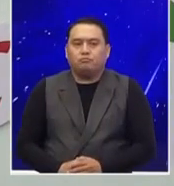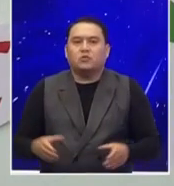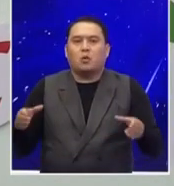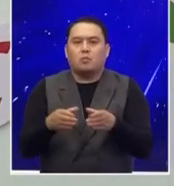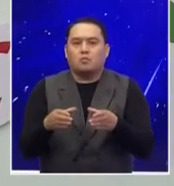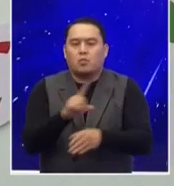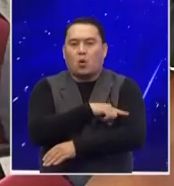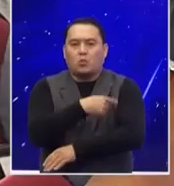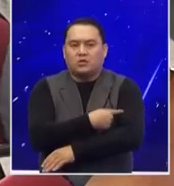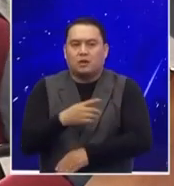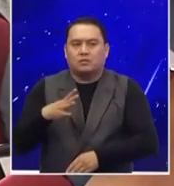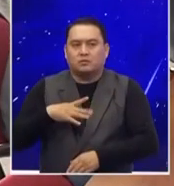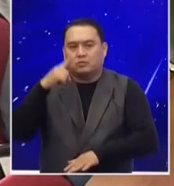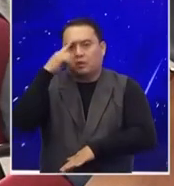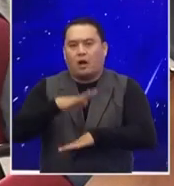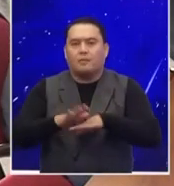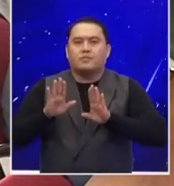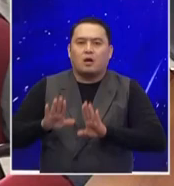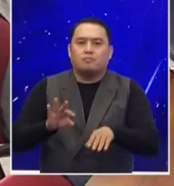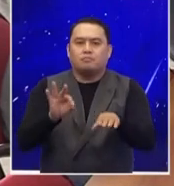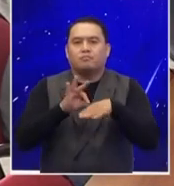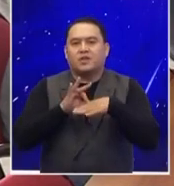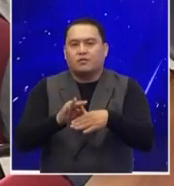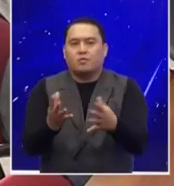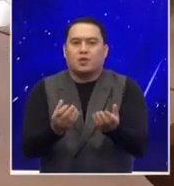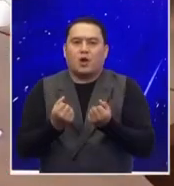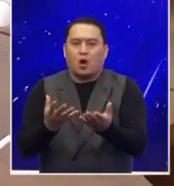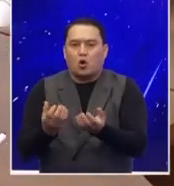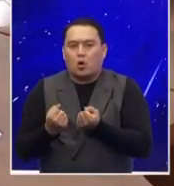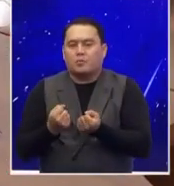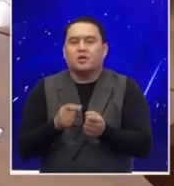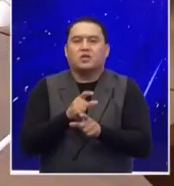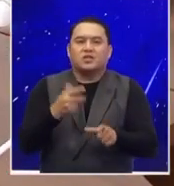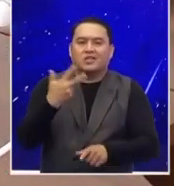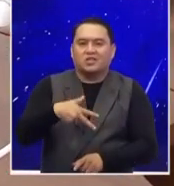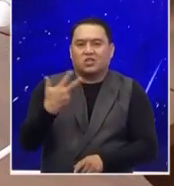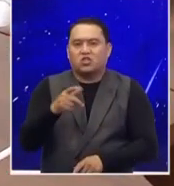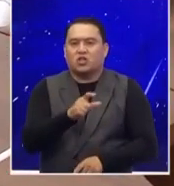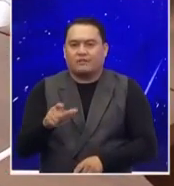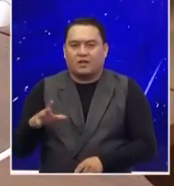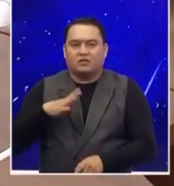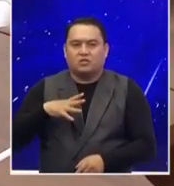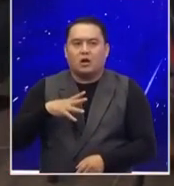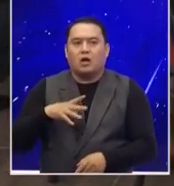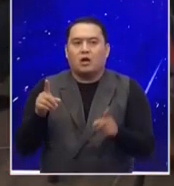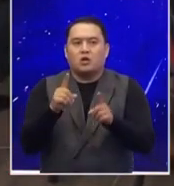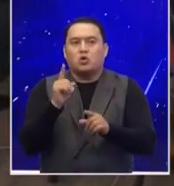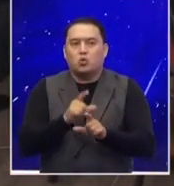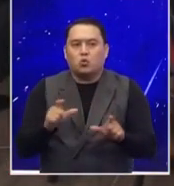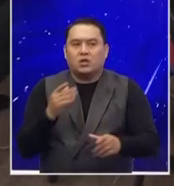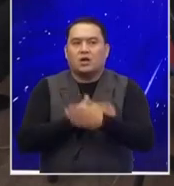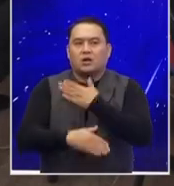областной многопрофильной клиники заместитель акима области провел прием граждан. В нем приняли участие 33 человека, в числе которых с особыми